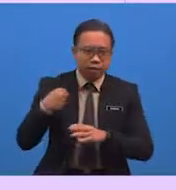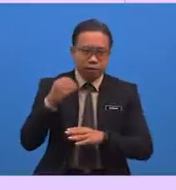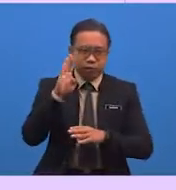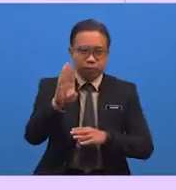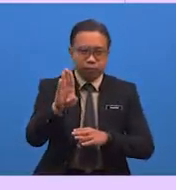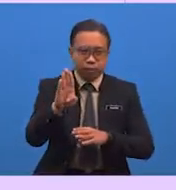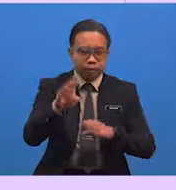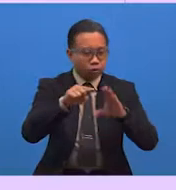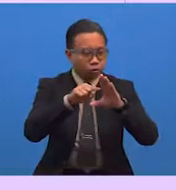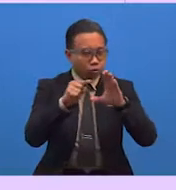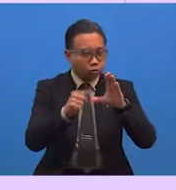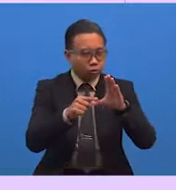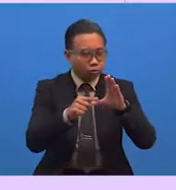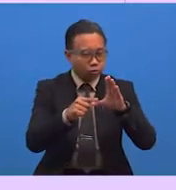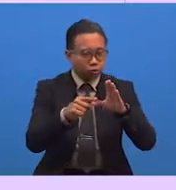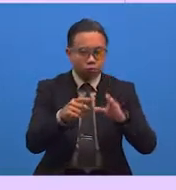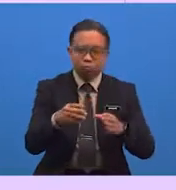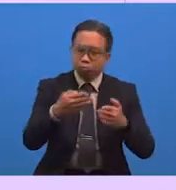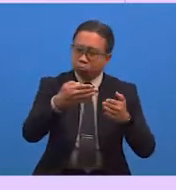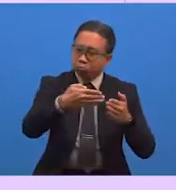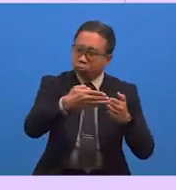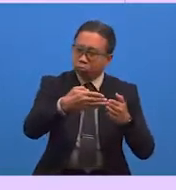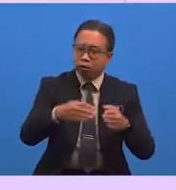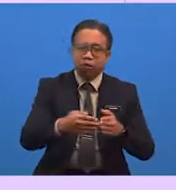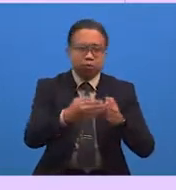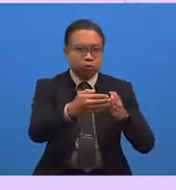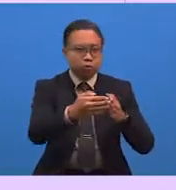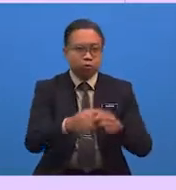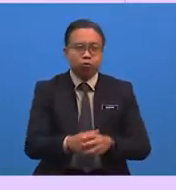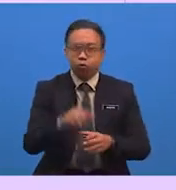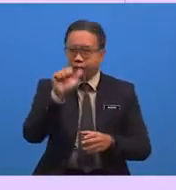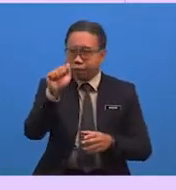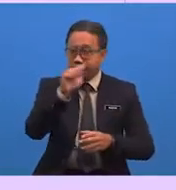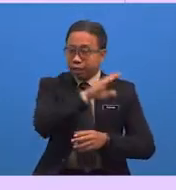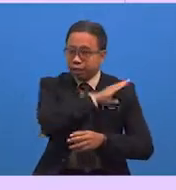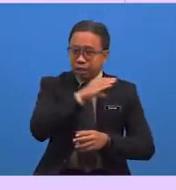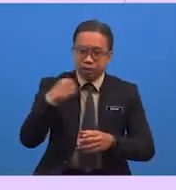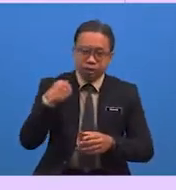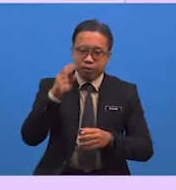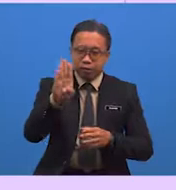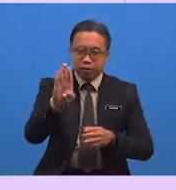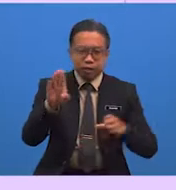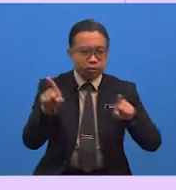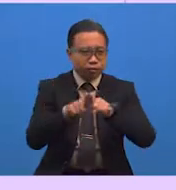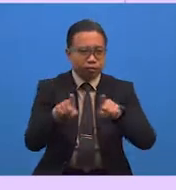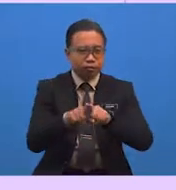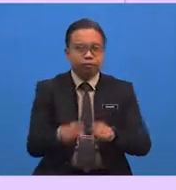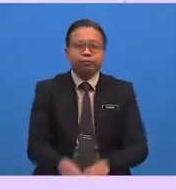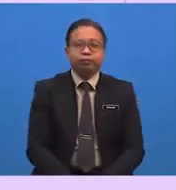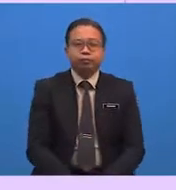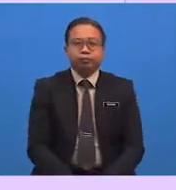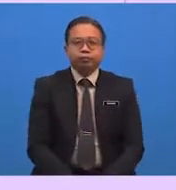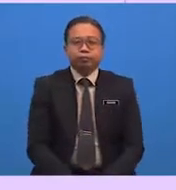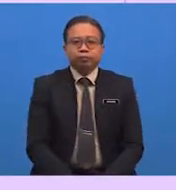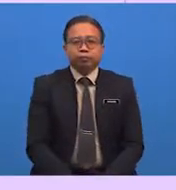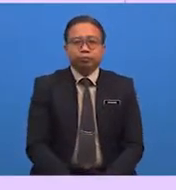sudut yang bertentang bucu dengan nilai sudut A dan B adalah sama. Begitu